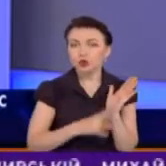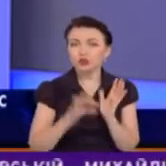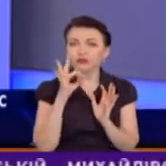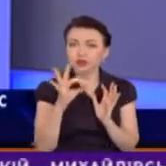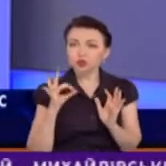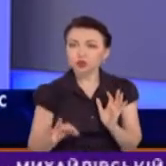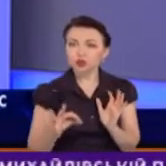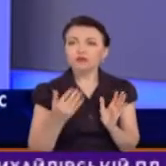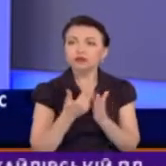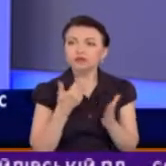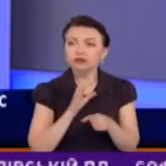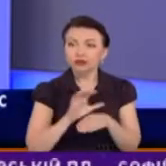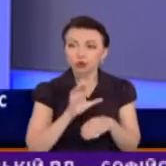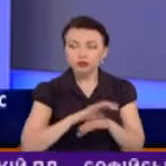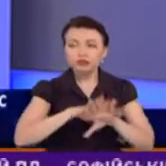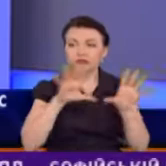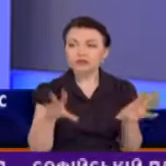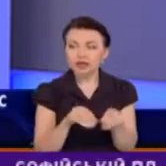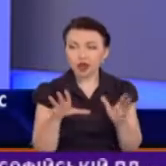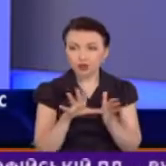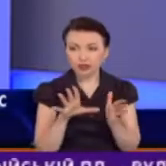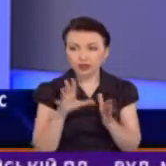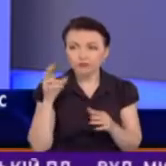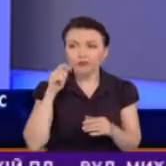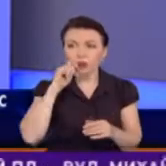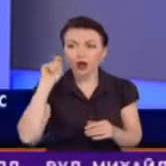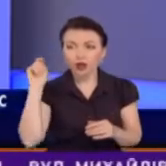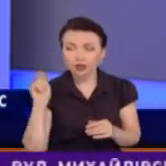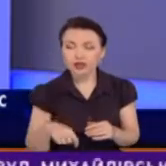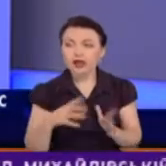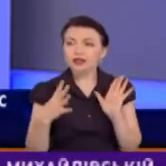від виробництва всієї енергії в країні,